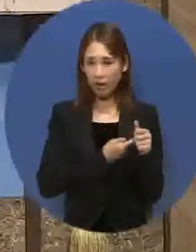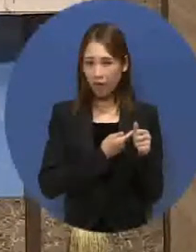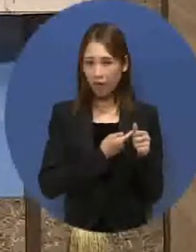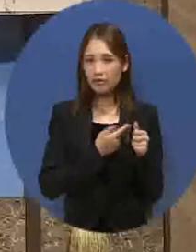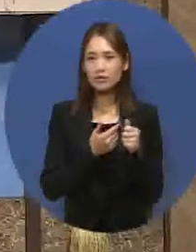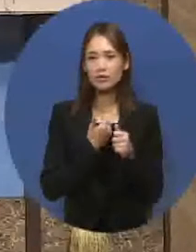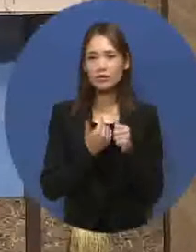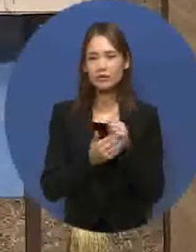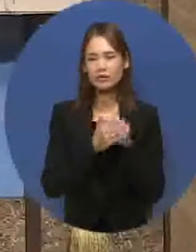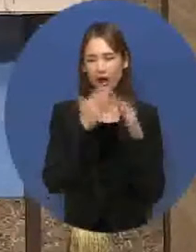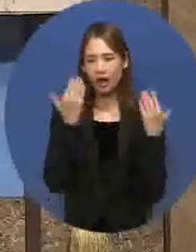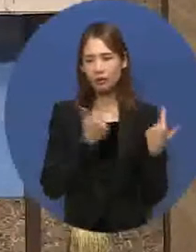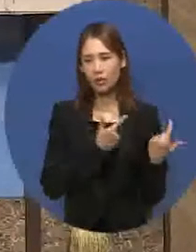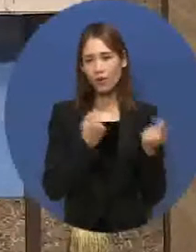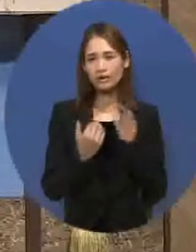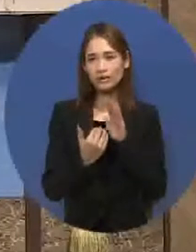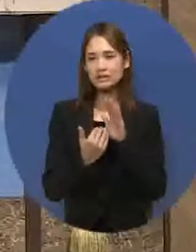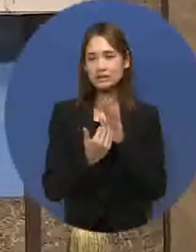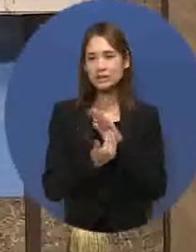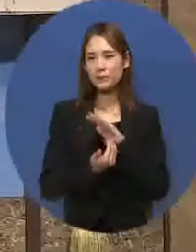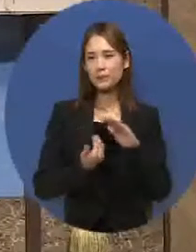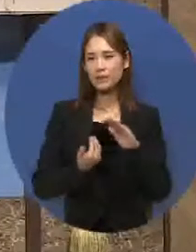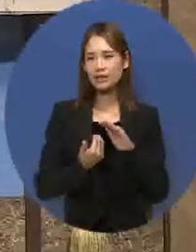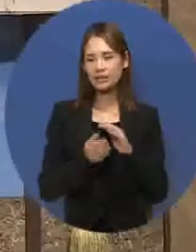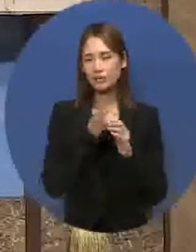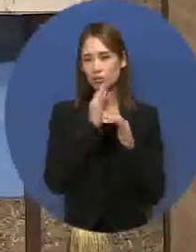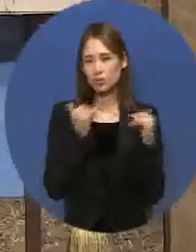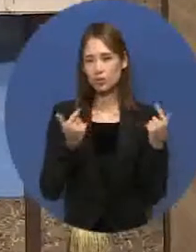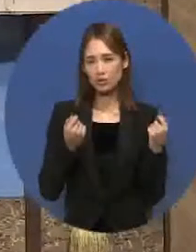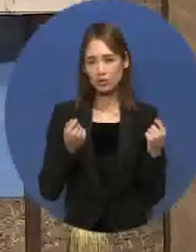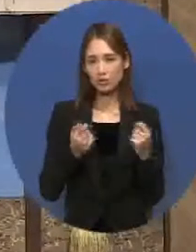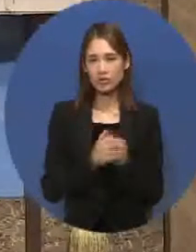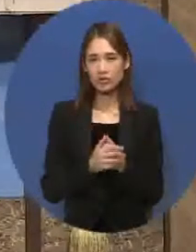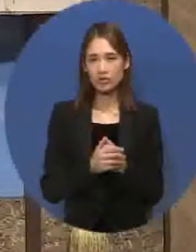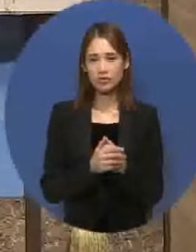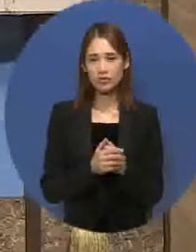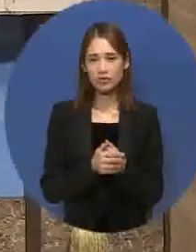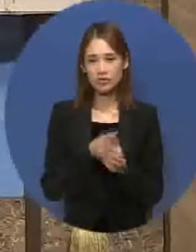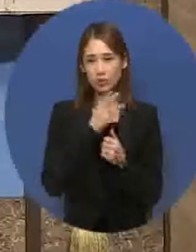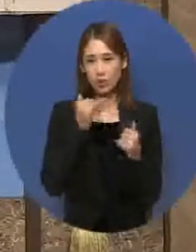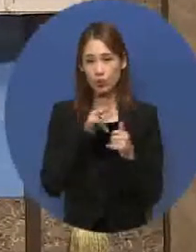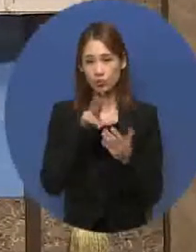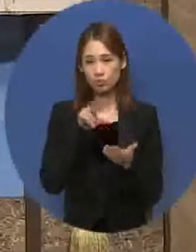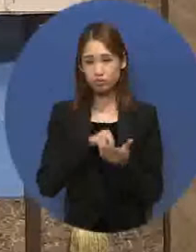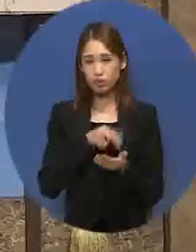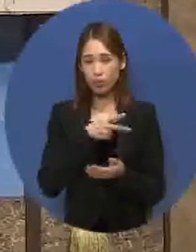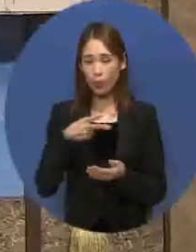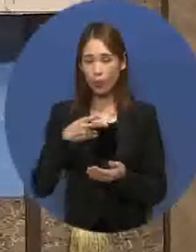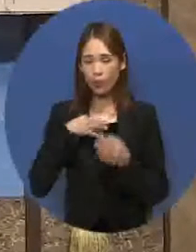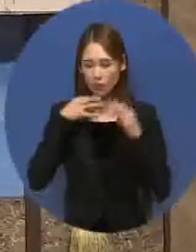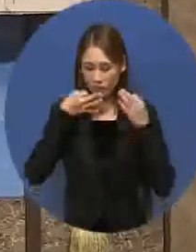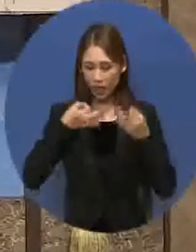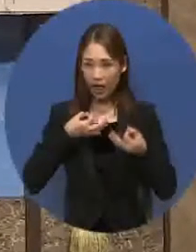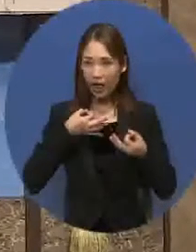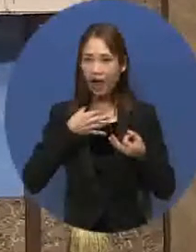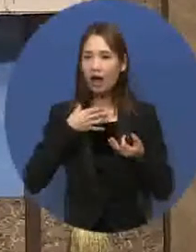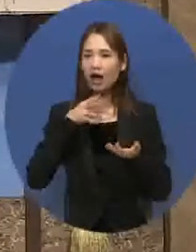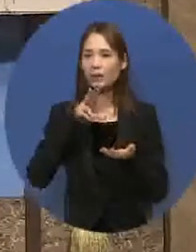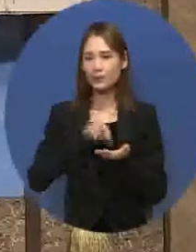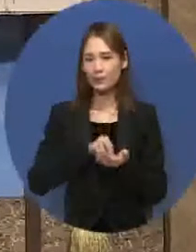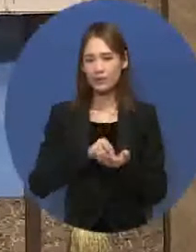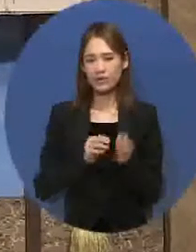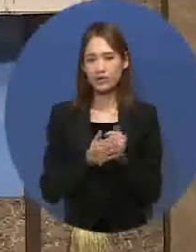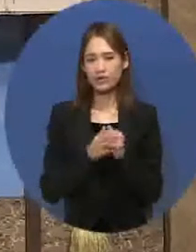예비 노인이라고 생각을 합니다. 그래서 노인 문제는 바로 내 자신의 문제고